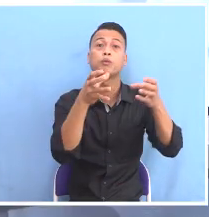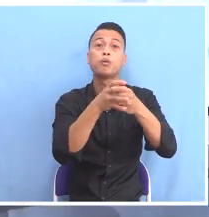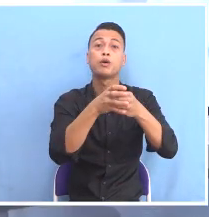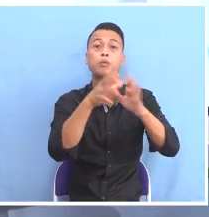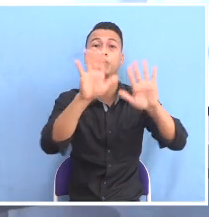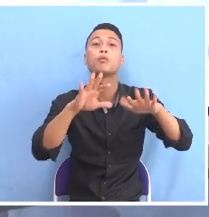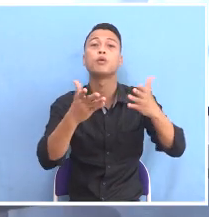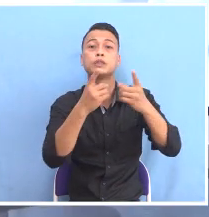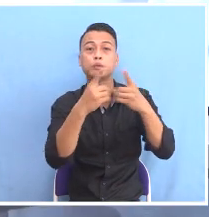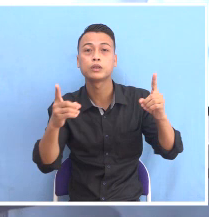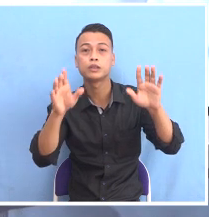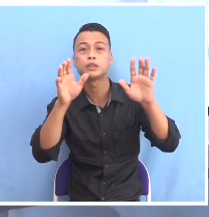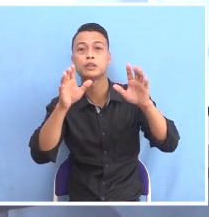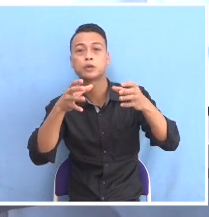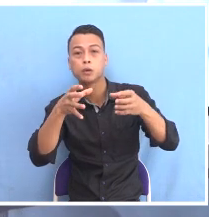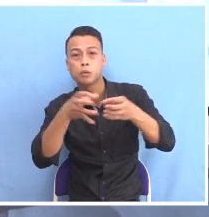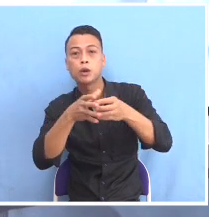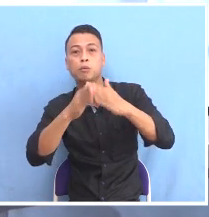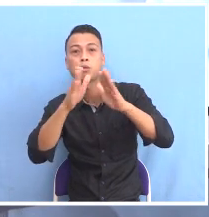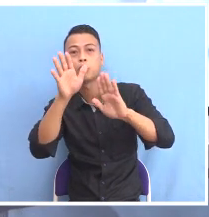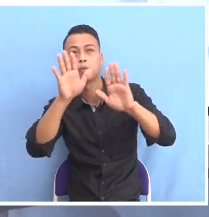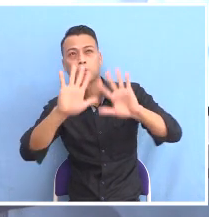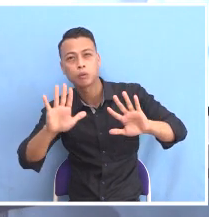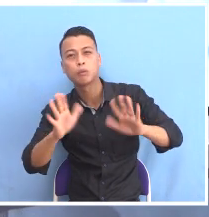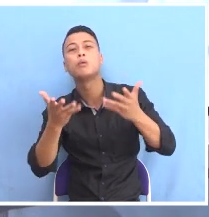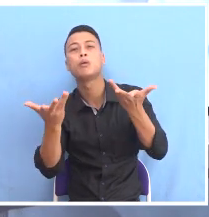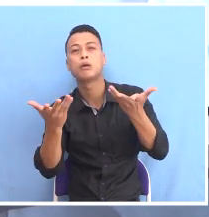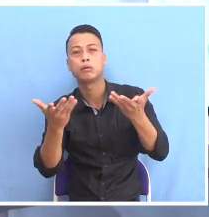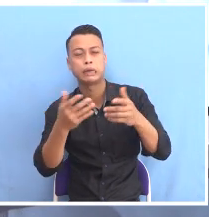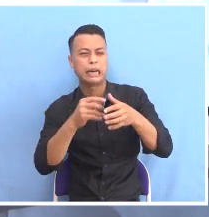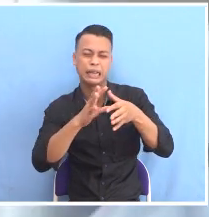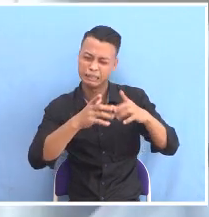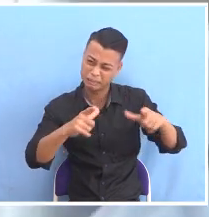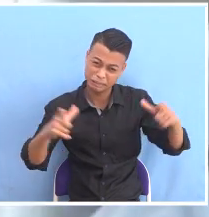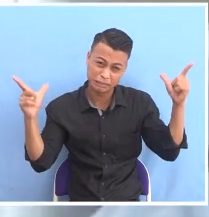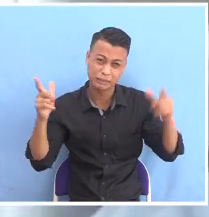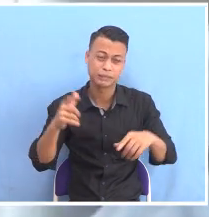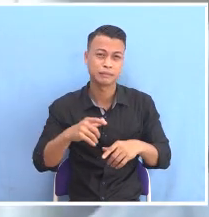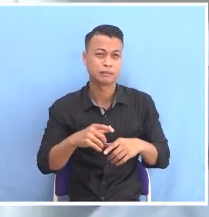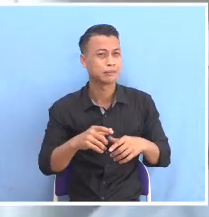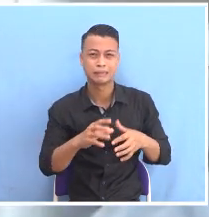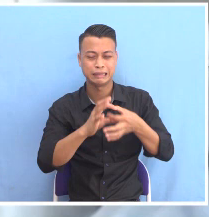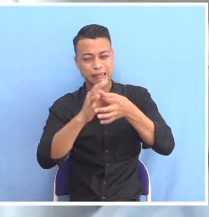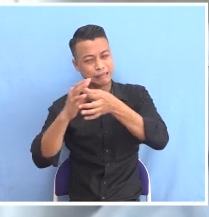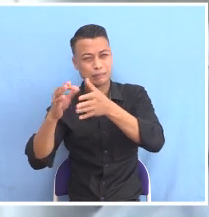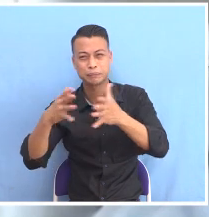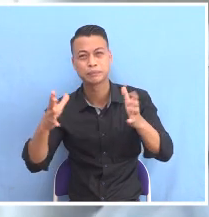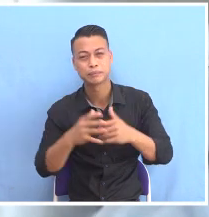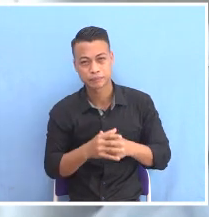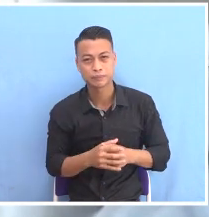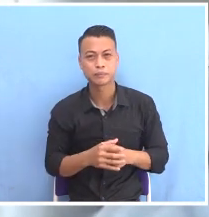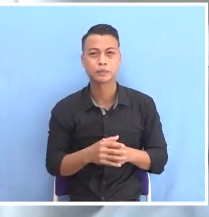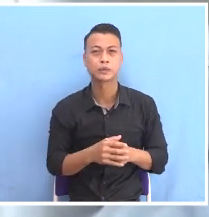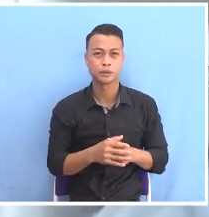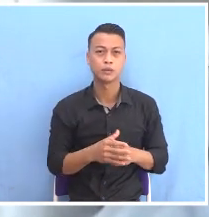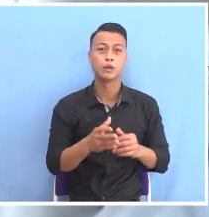ဒီမိုကရေစီဖွဲ့စည်းမှုပုံနဲ့ဘယ်လိုသွားမလဲဆိုတဲ့ဟာတွေကအင်မတန်မှကြေပြန့်တဲ့ကိစ္စဖြစ်ပါတယ်ပြီးတော့ကျွန်တော်တို့ဖက်ဒရယ်စနစ်နဲ့သွားမယ်ဆိုလို့ရှိရင်လည်း